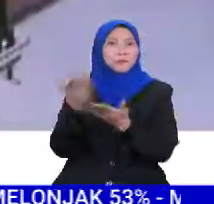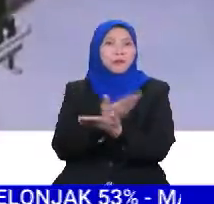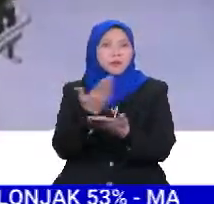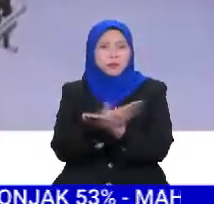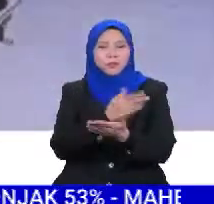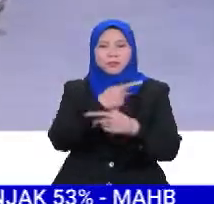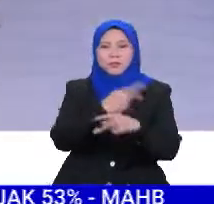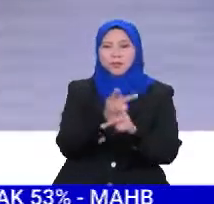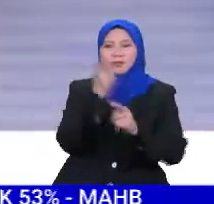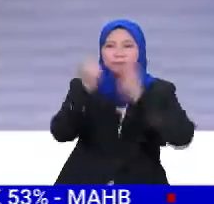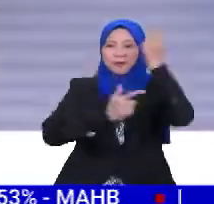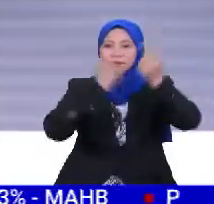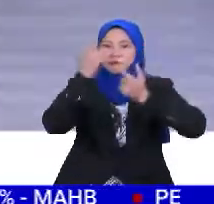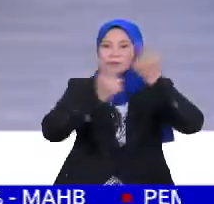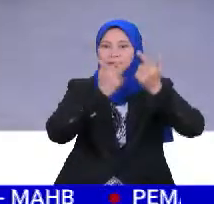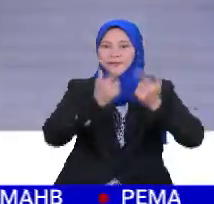dalam produk pelancongan.